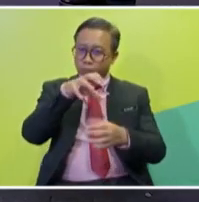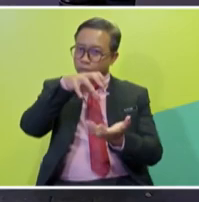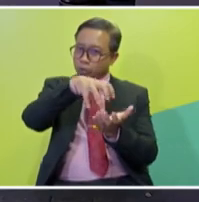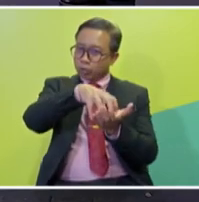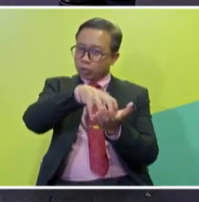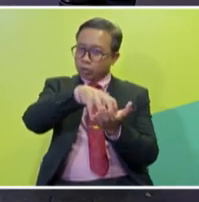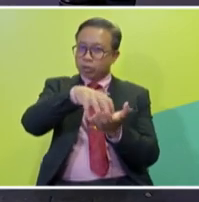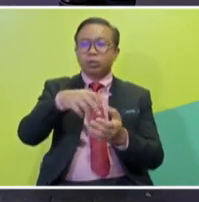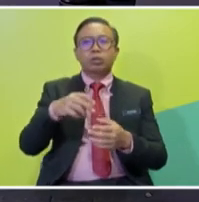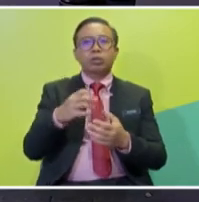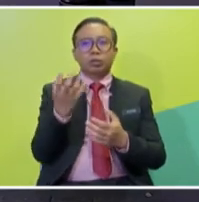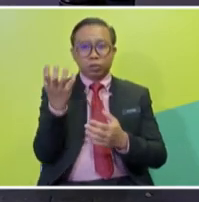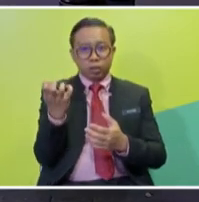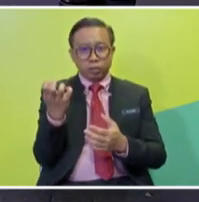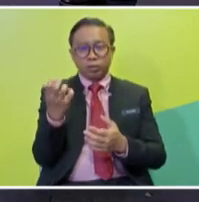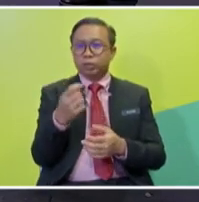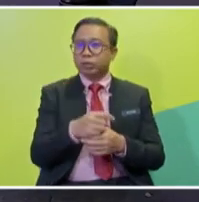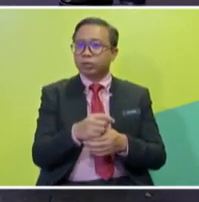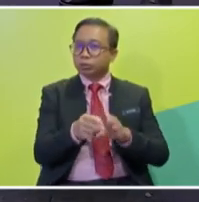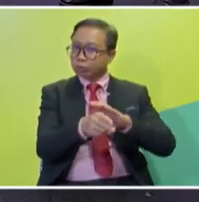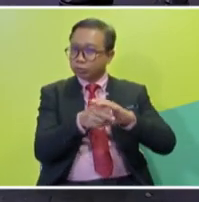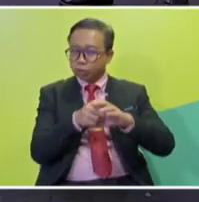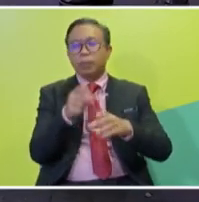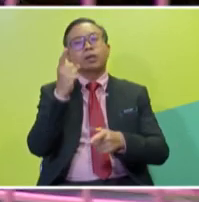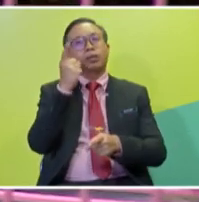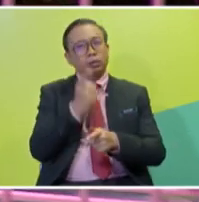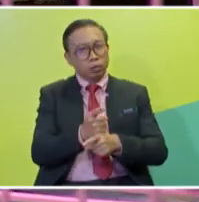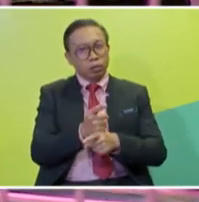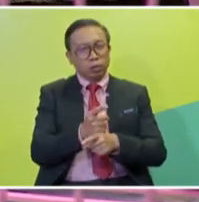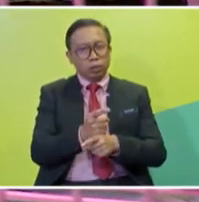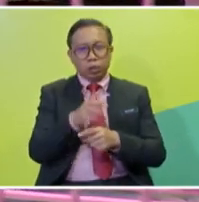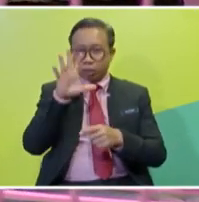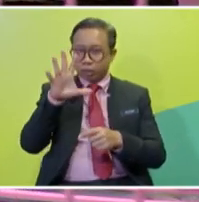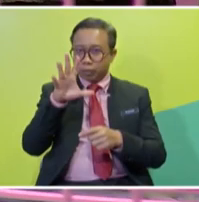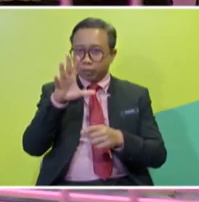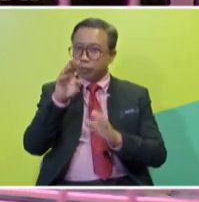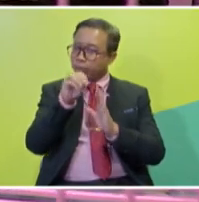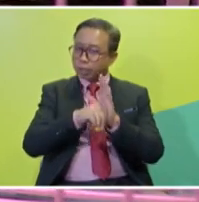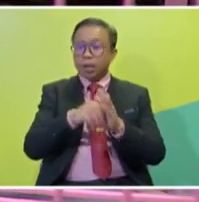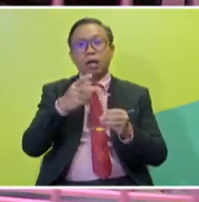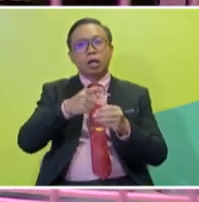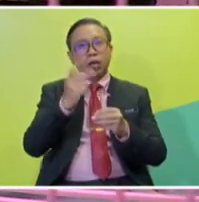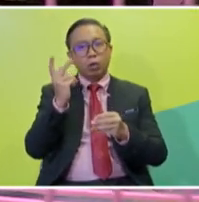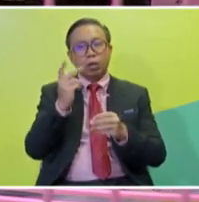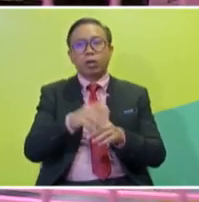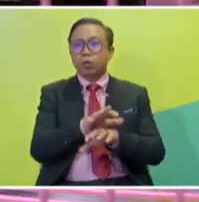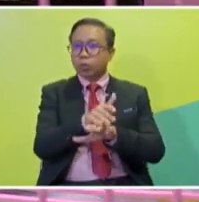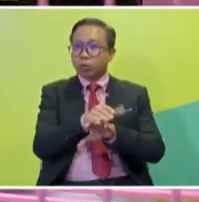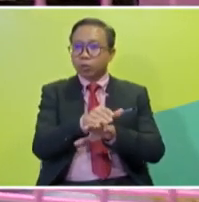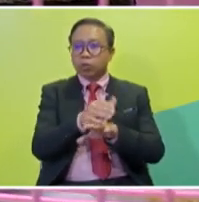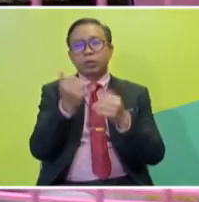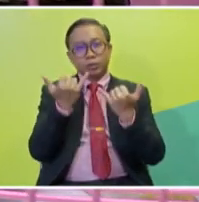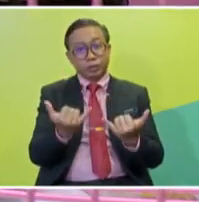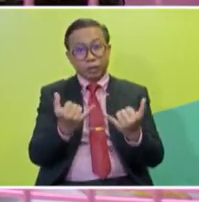di seluruh badannya Jadi mereka menyuruh kita memang betul Kris selepas lima menit keluarlah seperti yang kita nampak